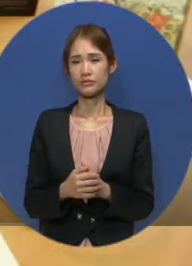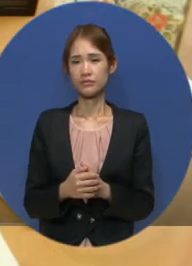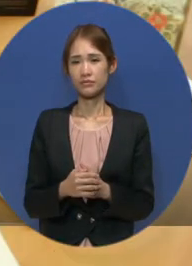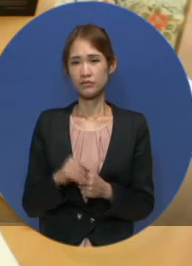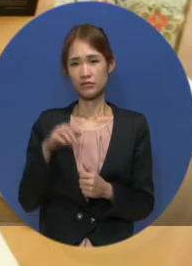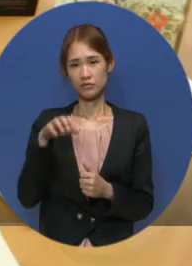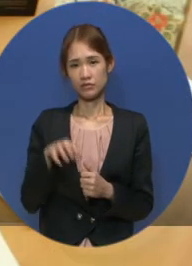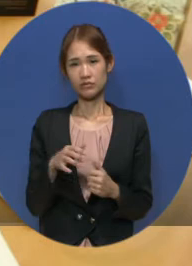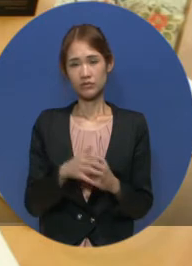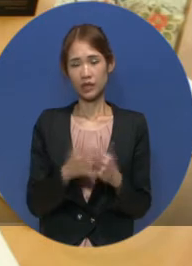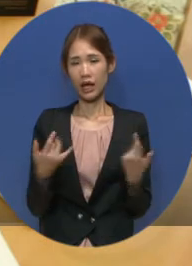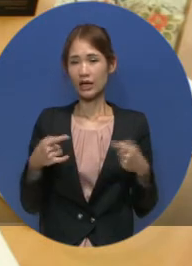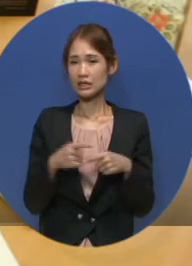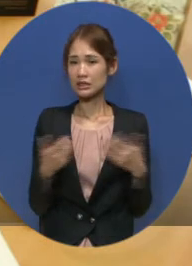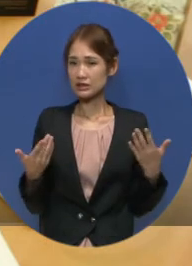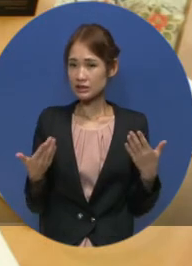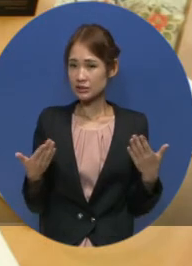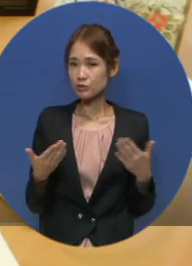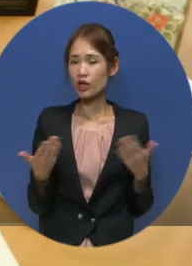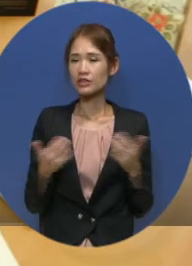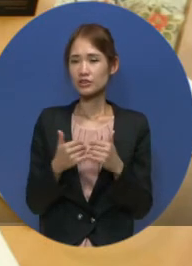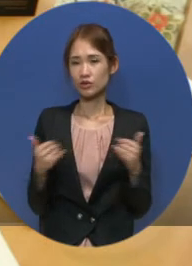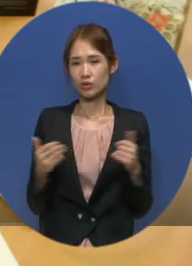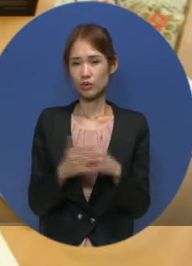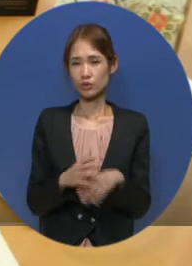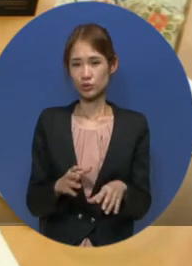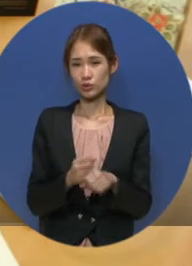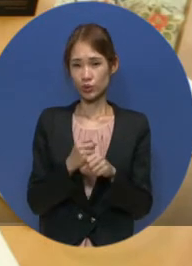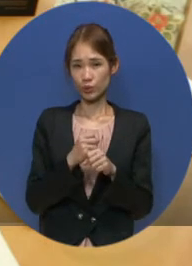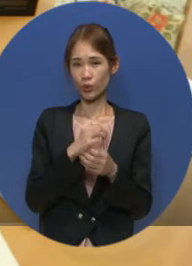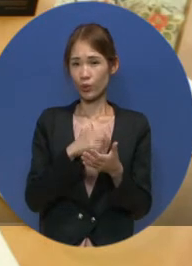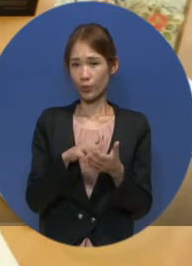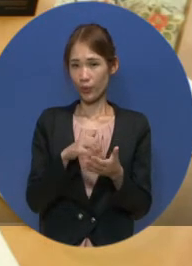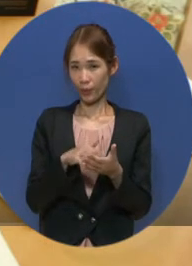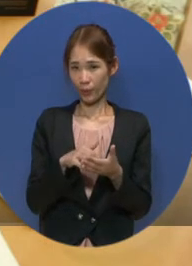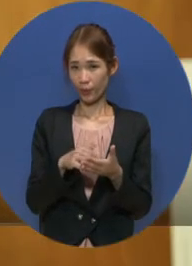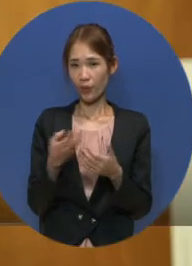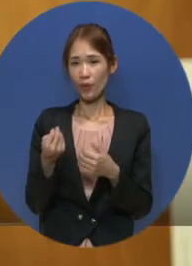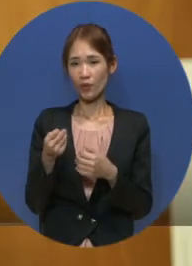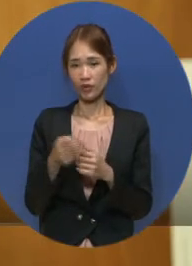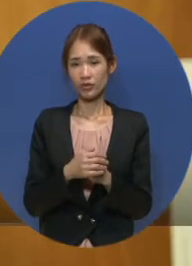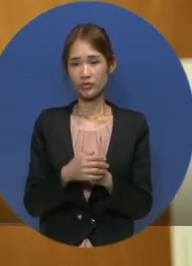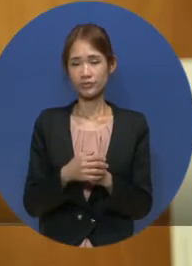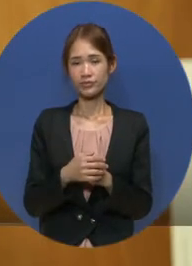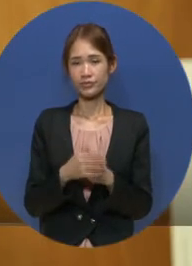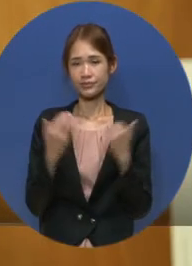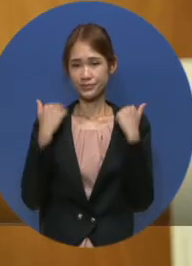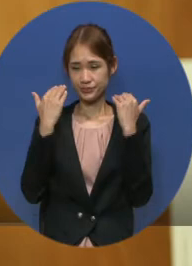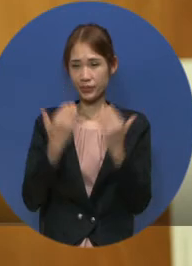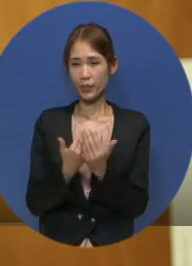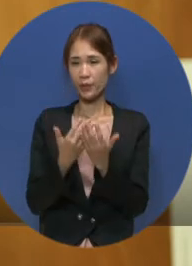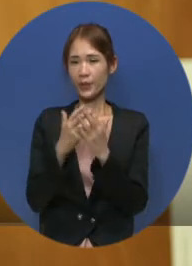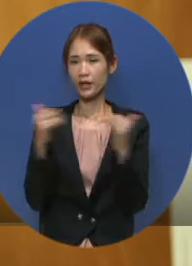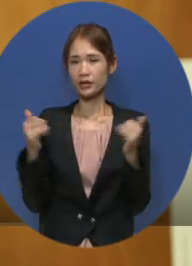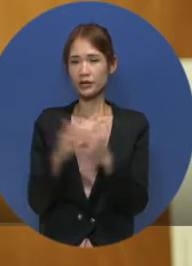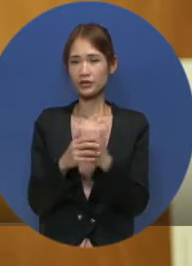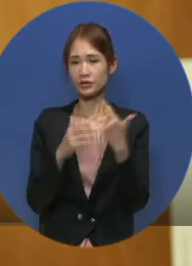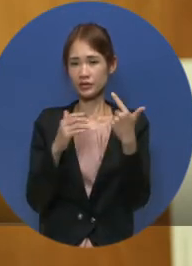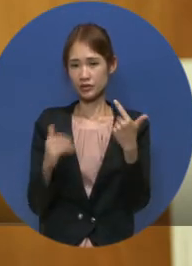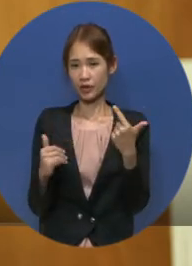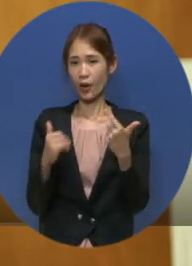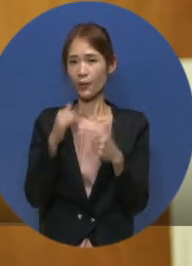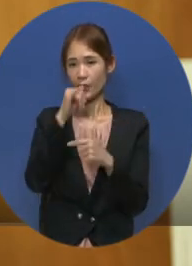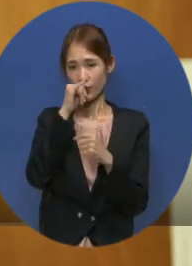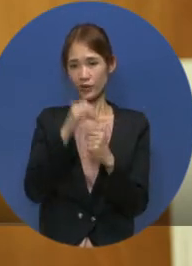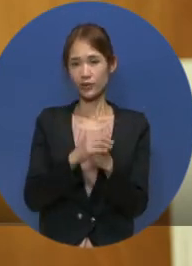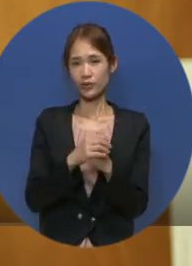이곳에서 같이 근무하고 있는 직원분들은 네네. 총 어떻게 구성되어 있나요? 저희가 발달장애인 제작팀 6분 구성이 되어